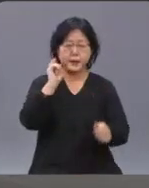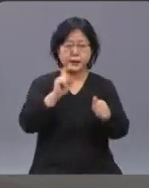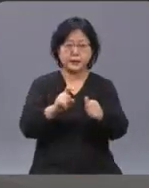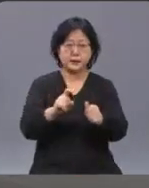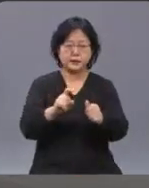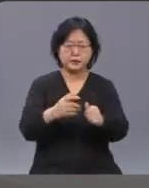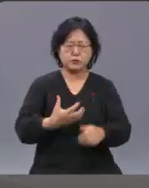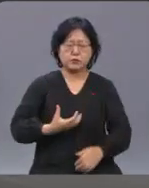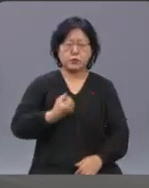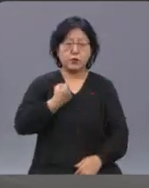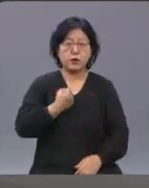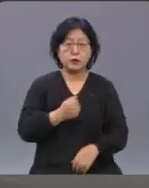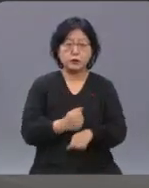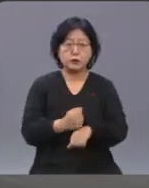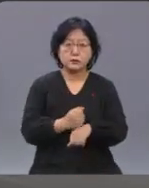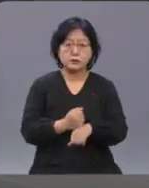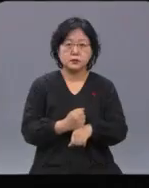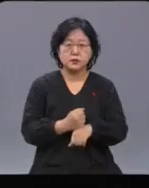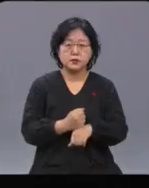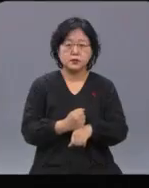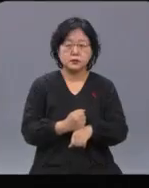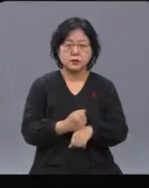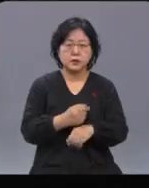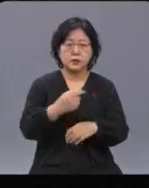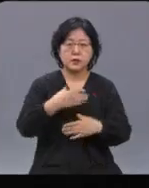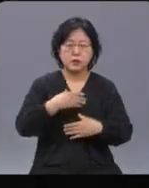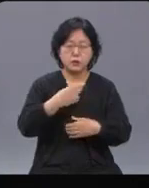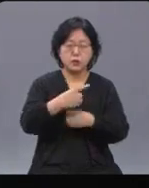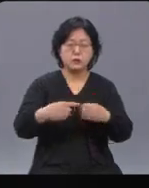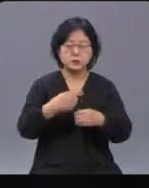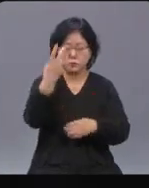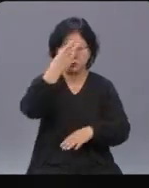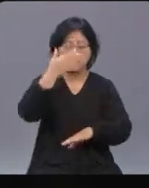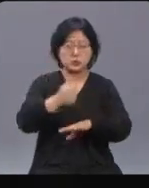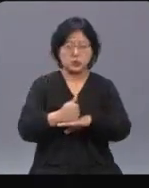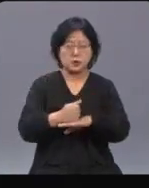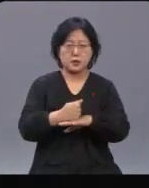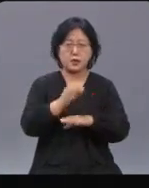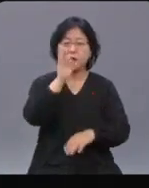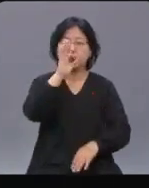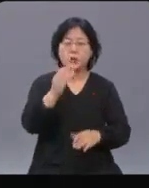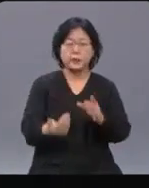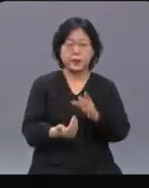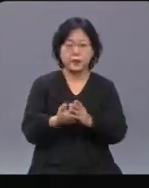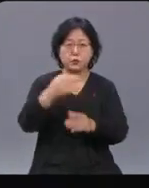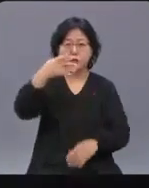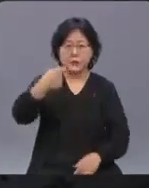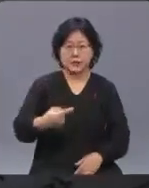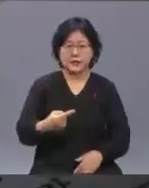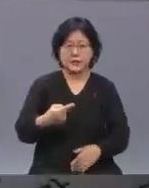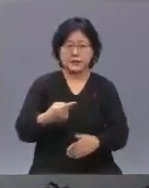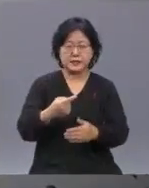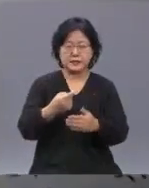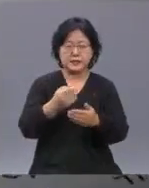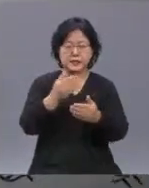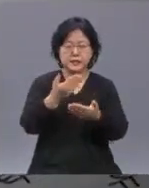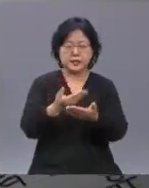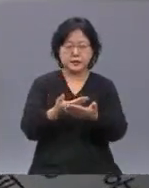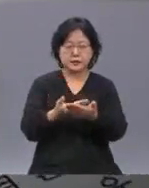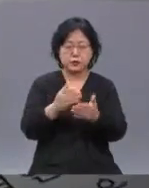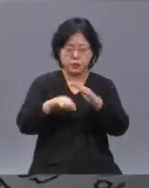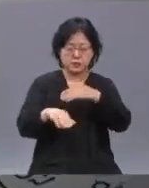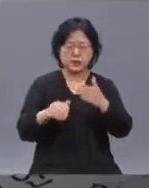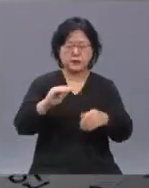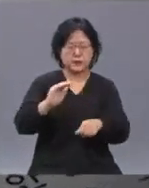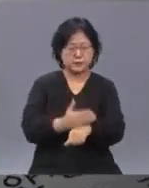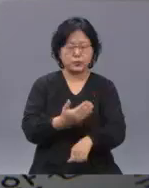발견되며 충격을 줬는데요 원전당국 조사결과 공급 발생 원인은 콘크리트 다진 부실이 주요